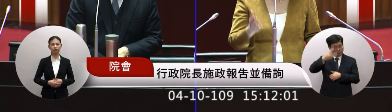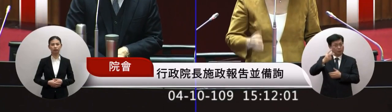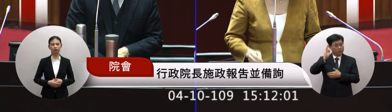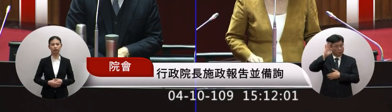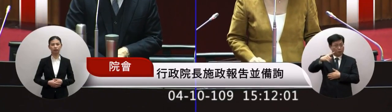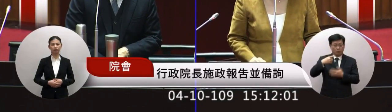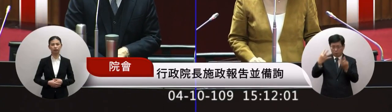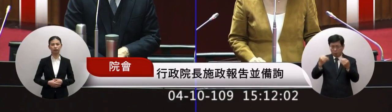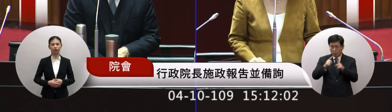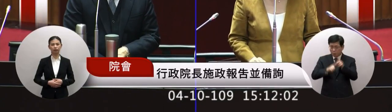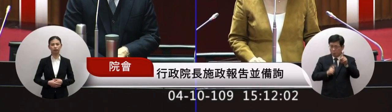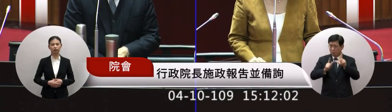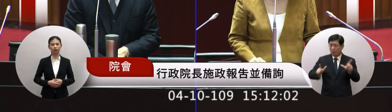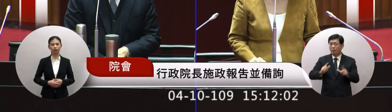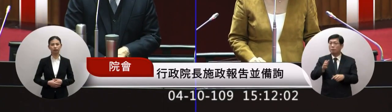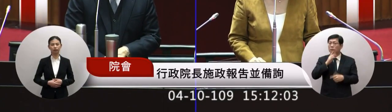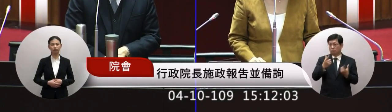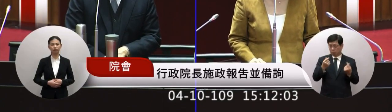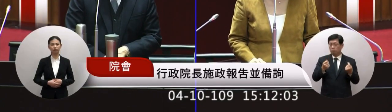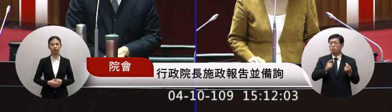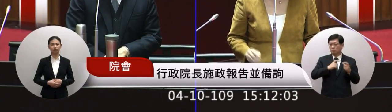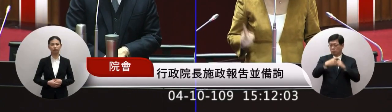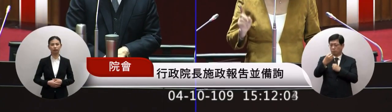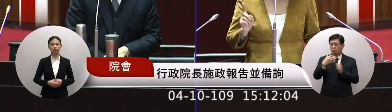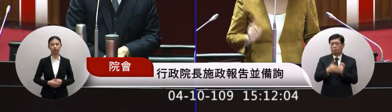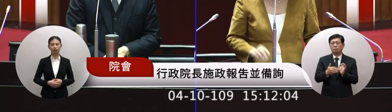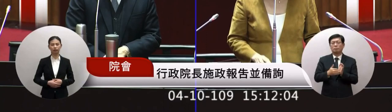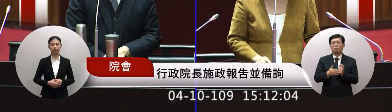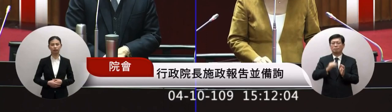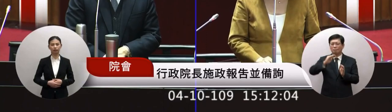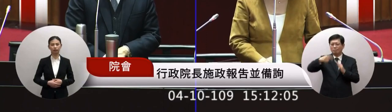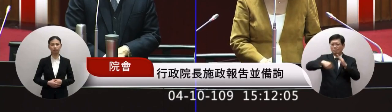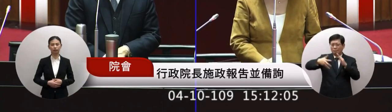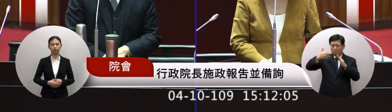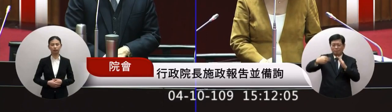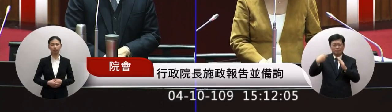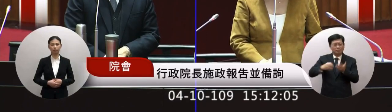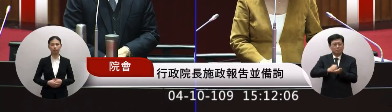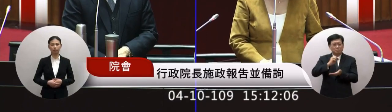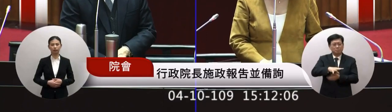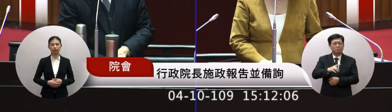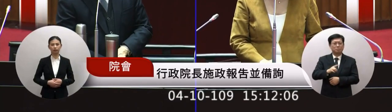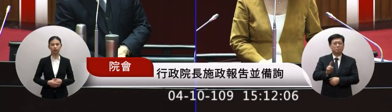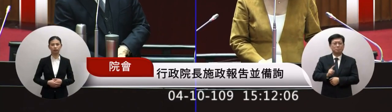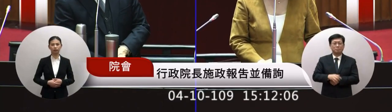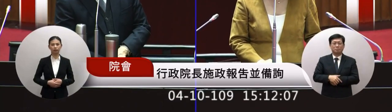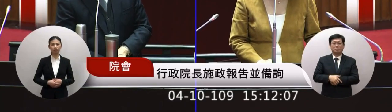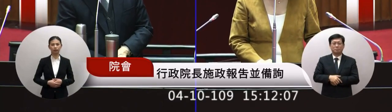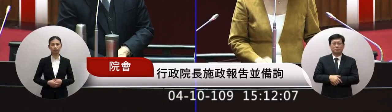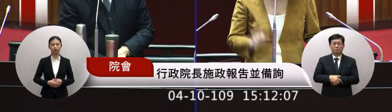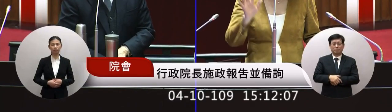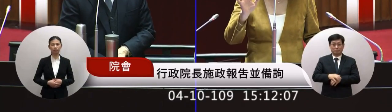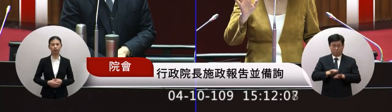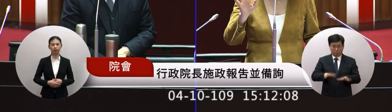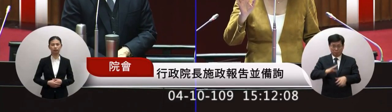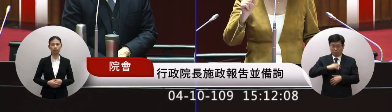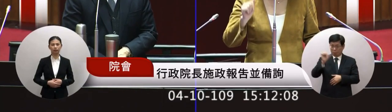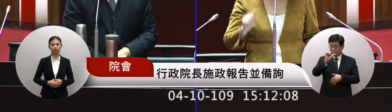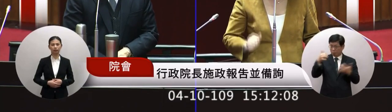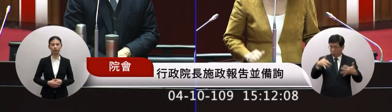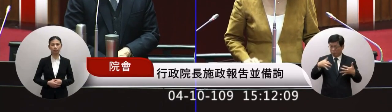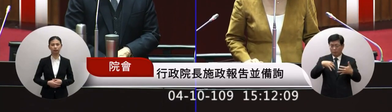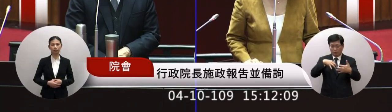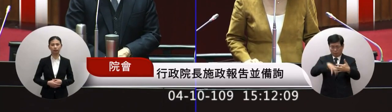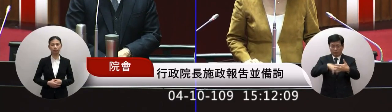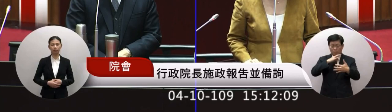这个数据差异很大，但是毕竟是回答了。但院长，我要跟您报告的就是说，我们除了5个问题里面，